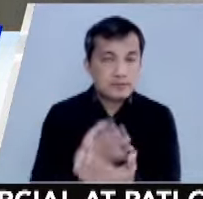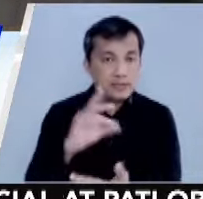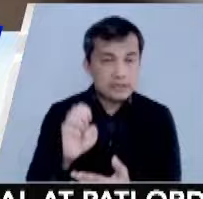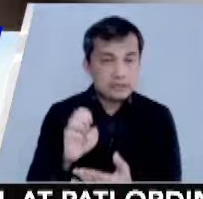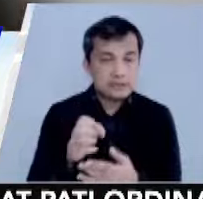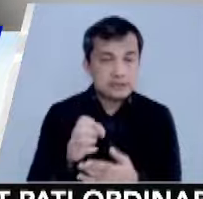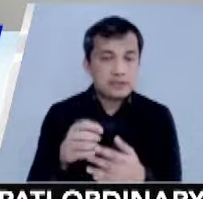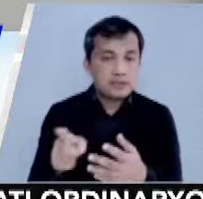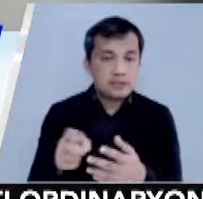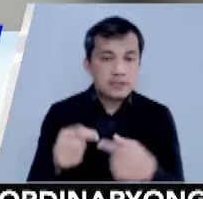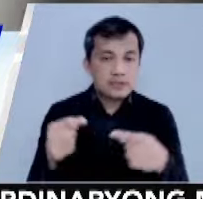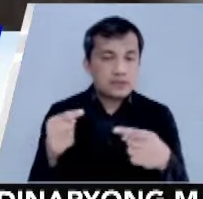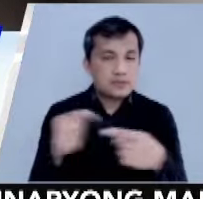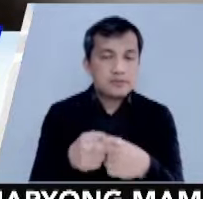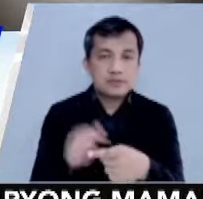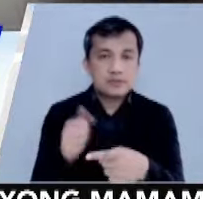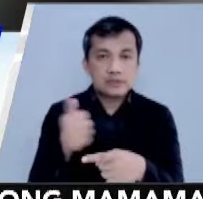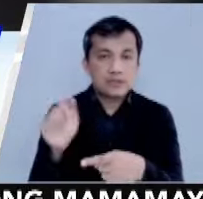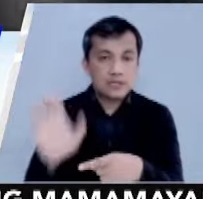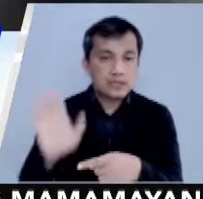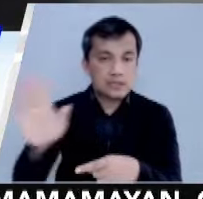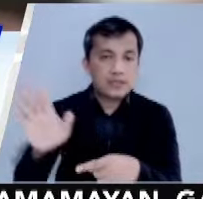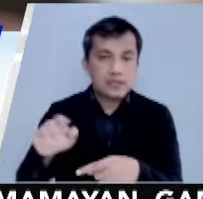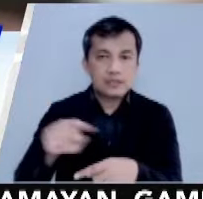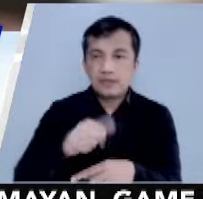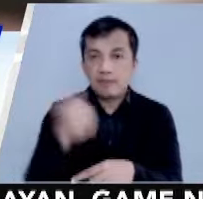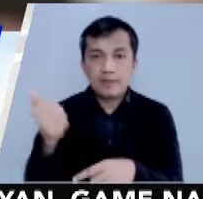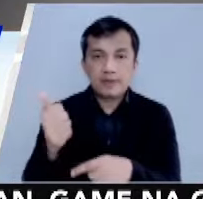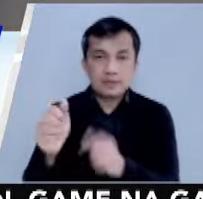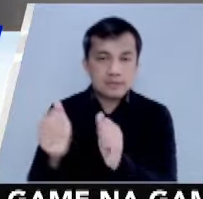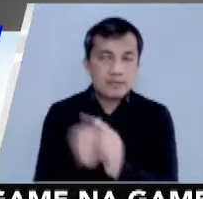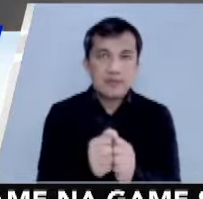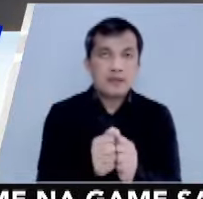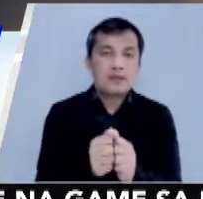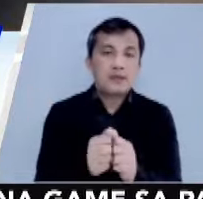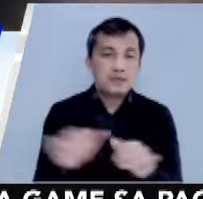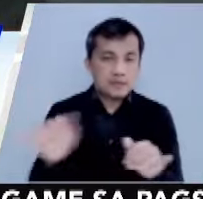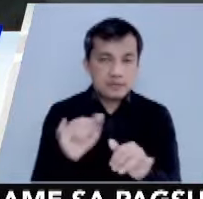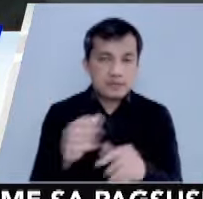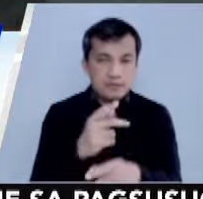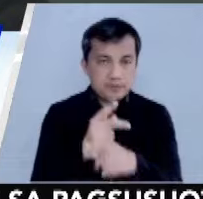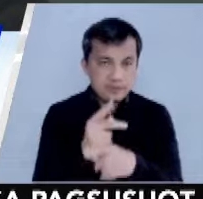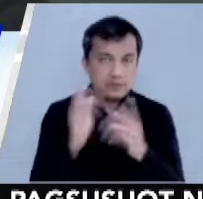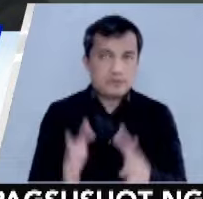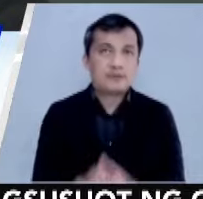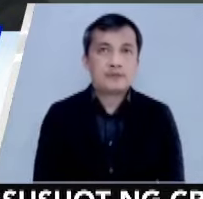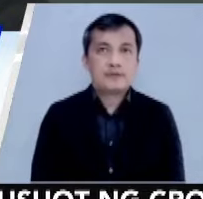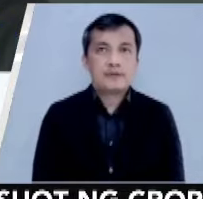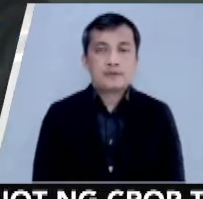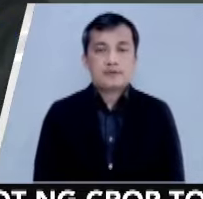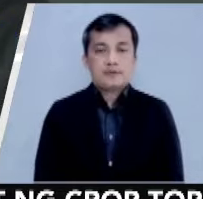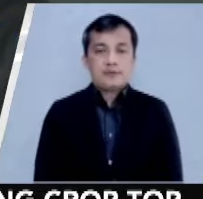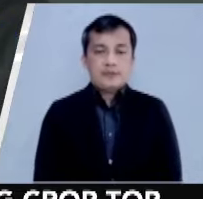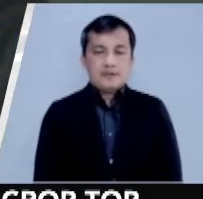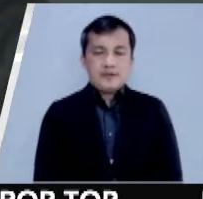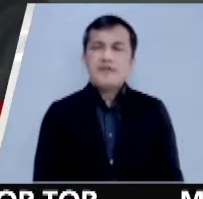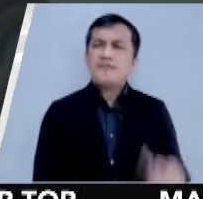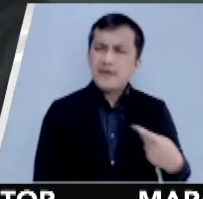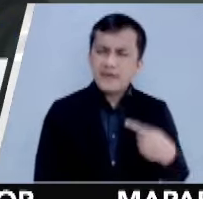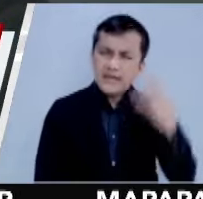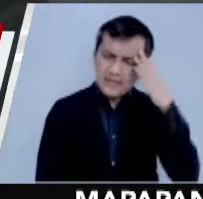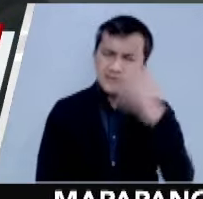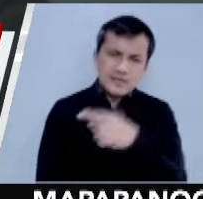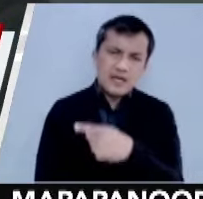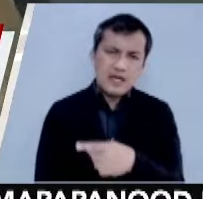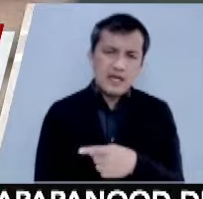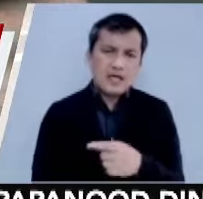sangkot sa illegal na gawain ng mga Pogo, pati na mga protektor nila. May alam ito siya tungkol sa kung sino